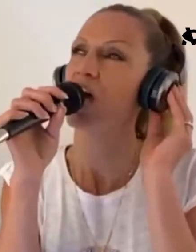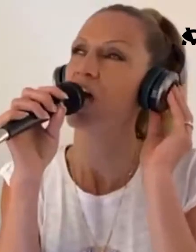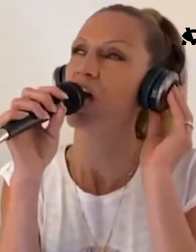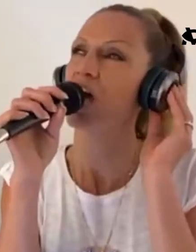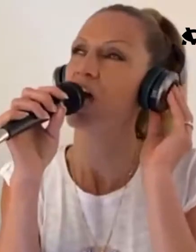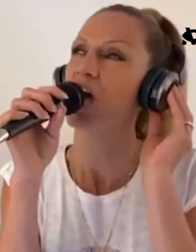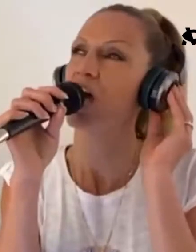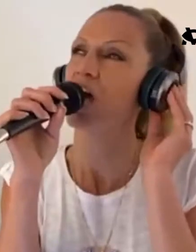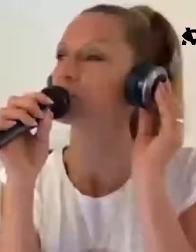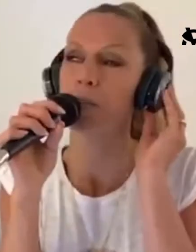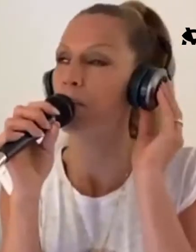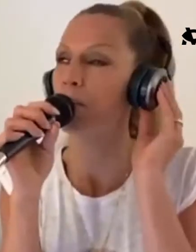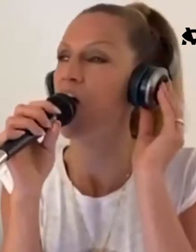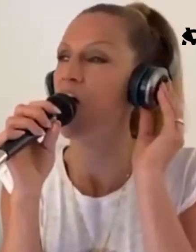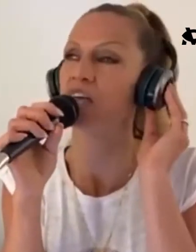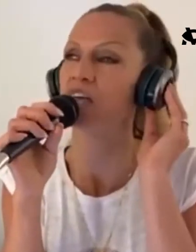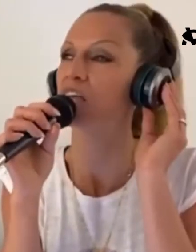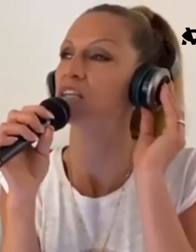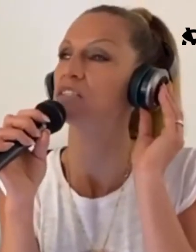arrenderci mai.